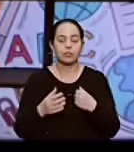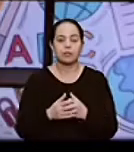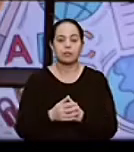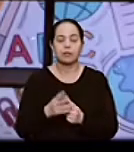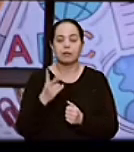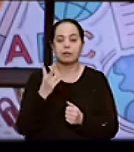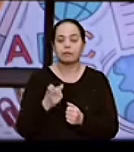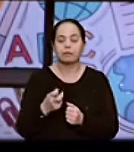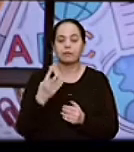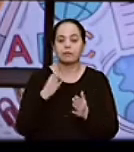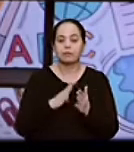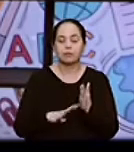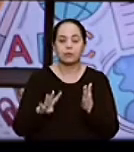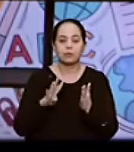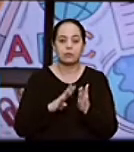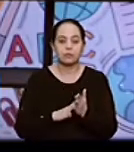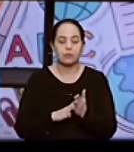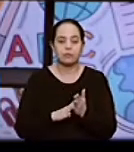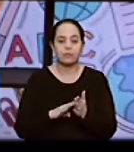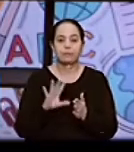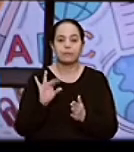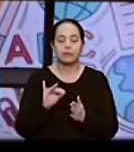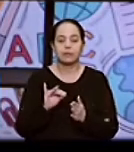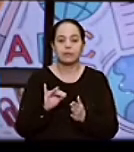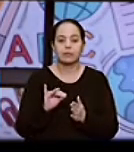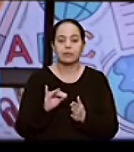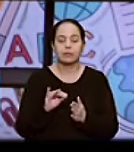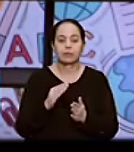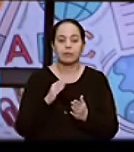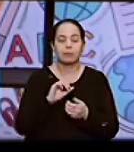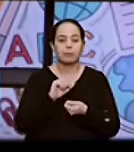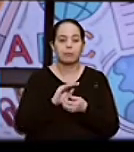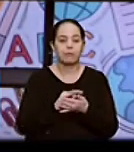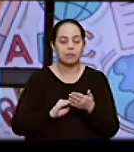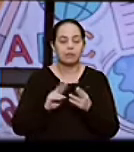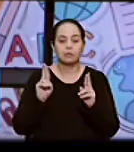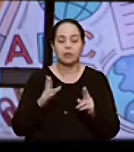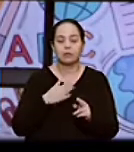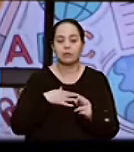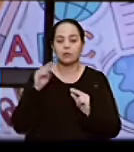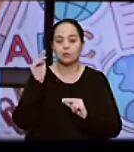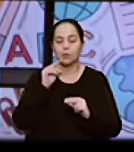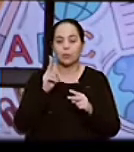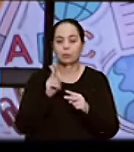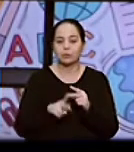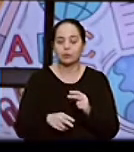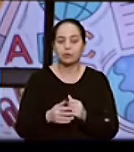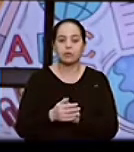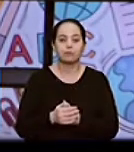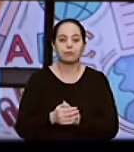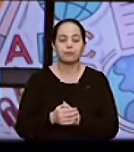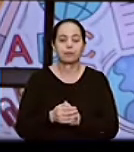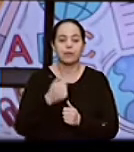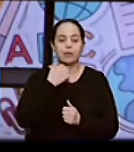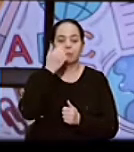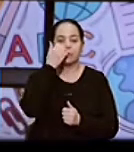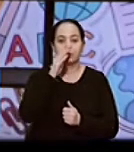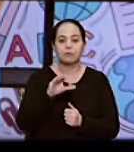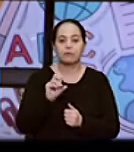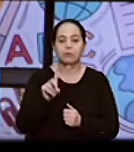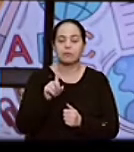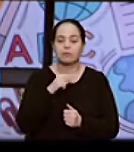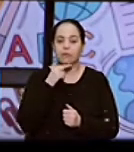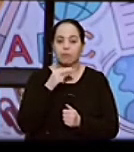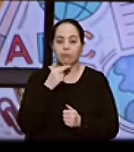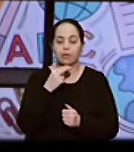самостоятельно упражнение 299 и повторите правила. Ну а наш урок сегодня подошел к концу.